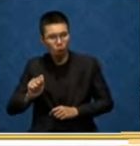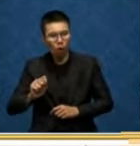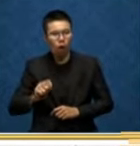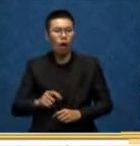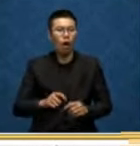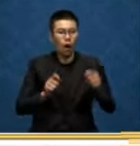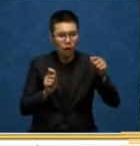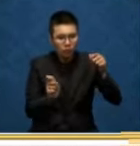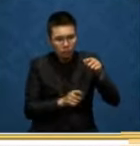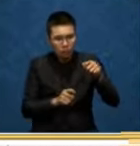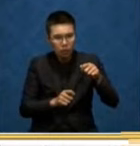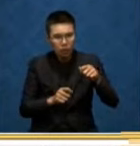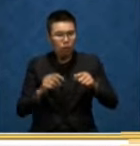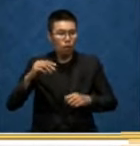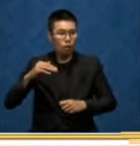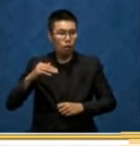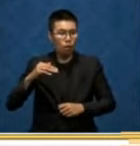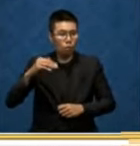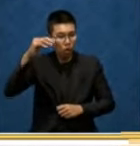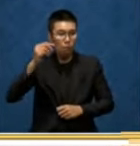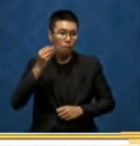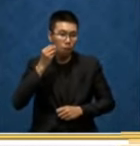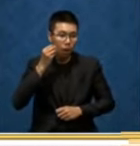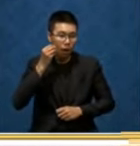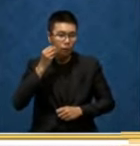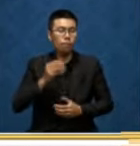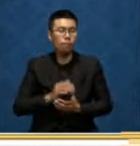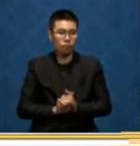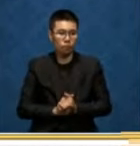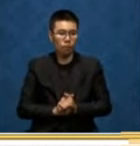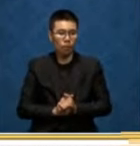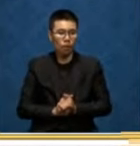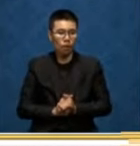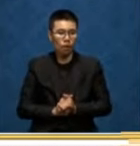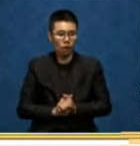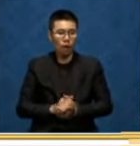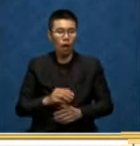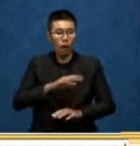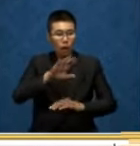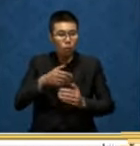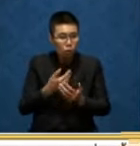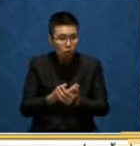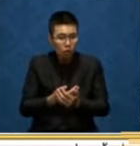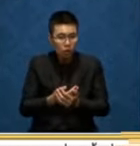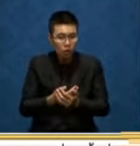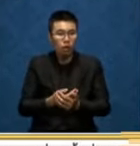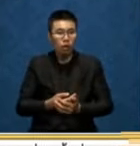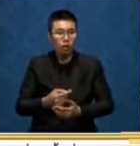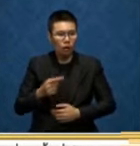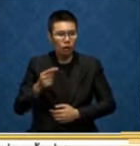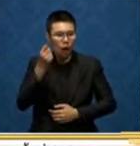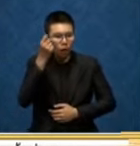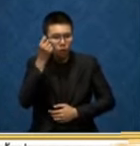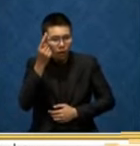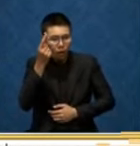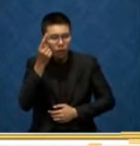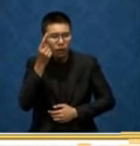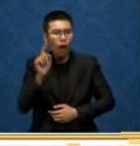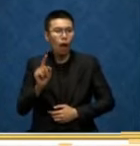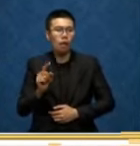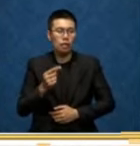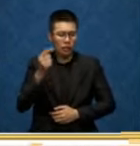านจัดหลักสูตรขึ้นมาพัฒนาจิตใจของคนทุกคนให้ทุกคนนั้นมีความเข้าใจว่า